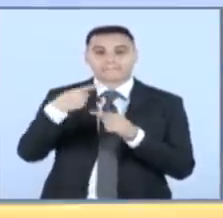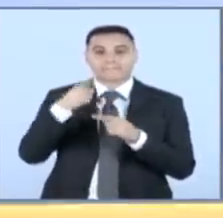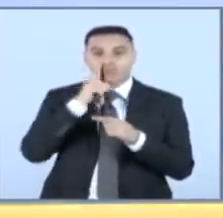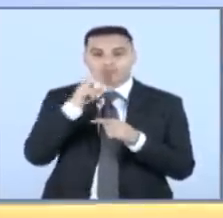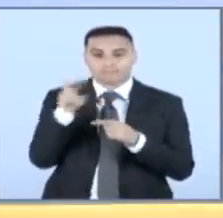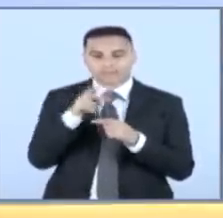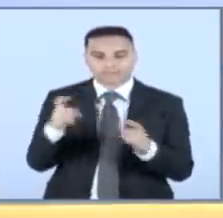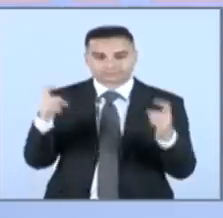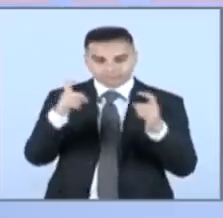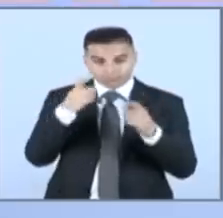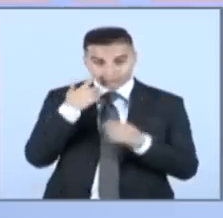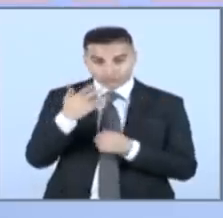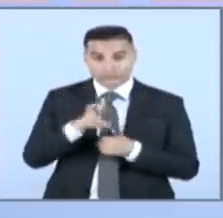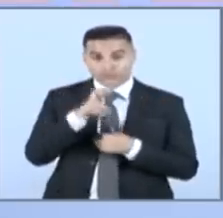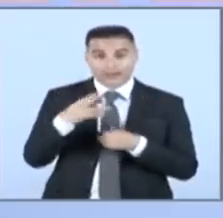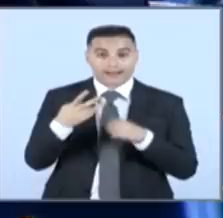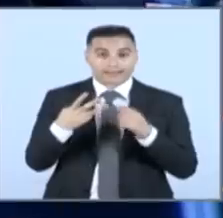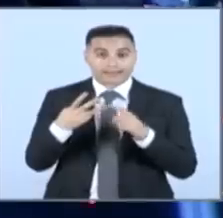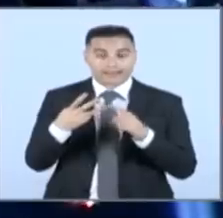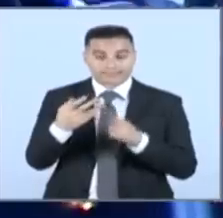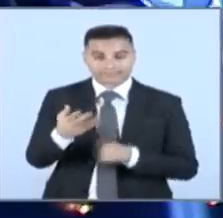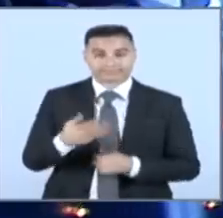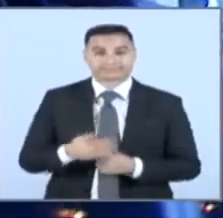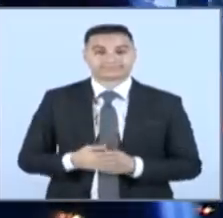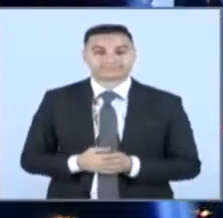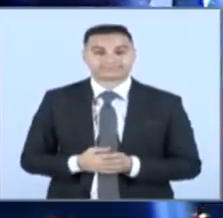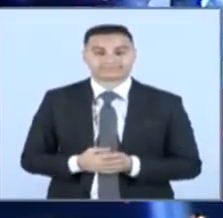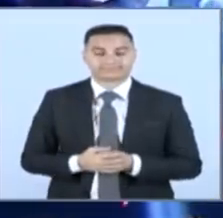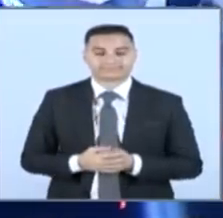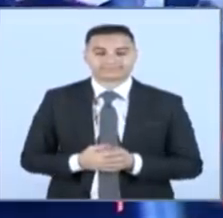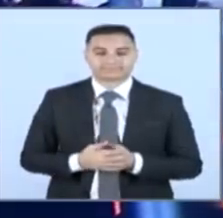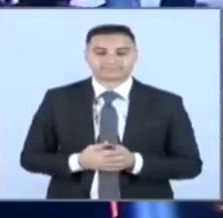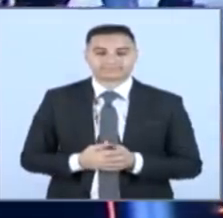مي ومدام منال. السؤال الثالث،